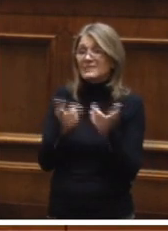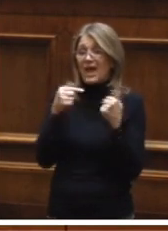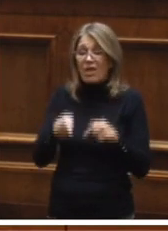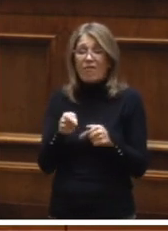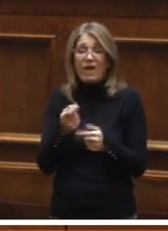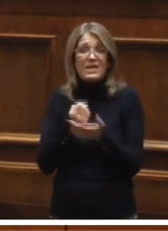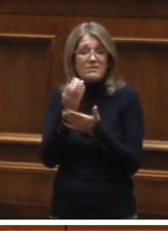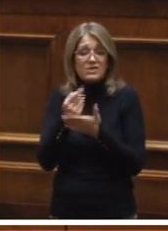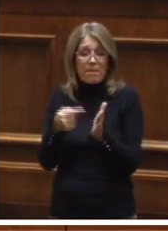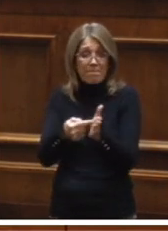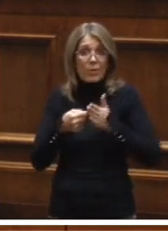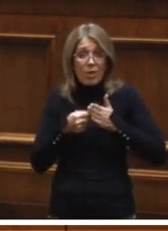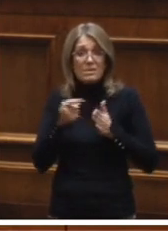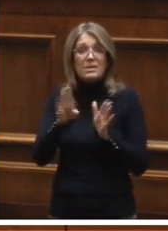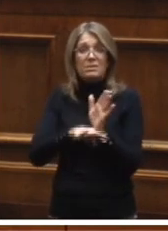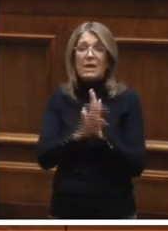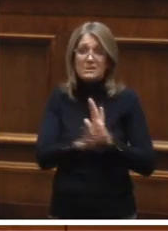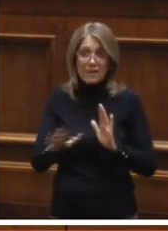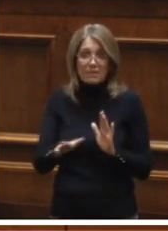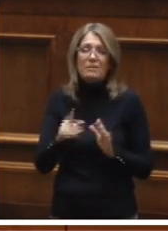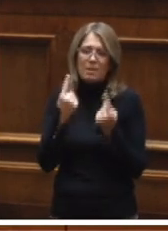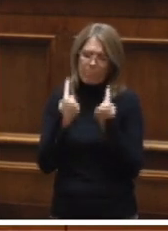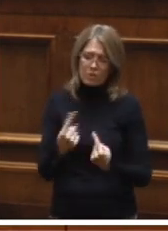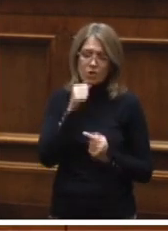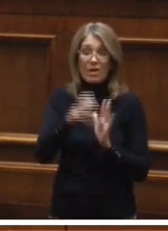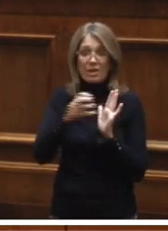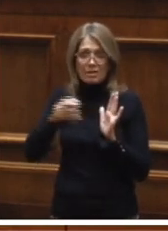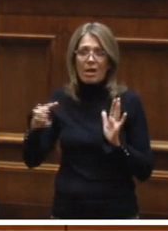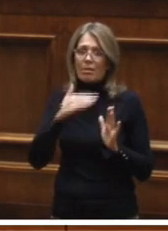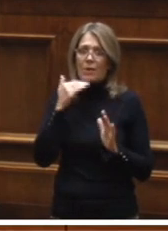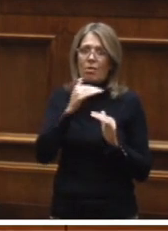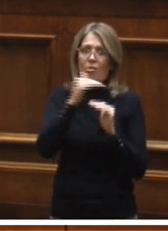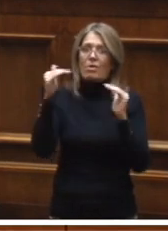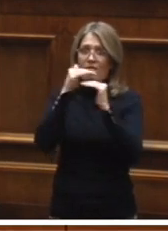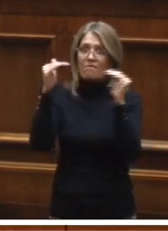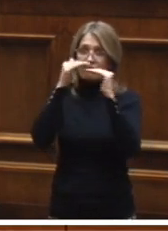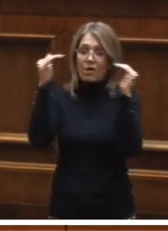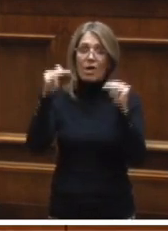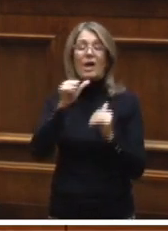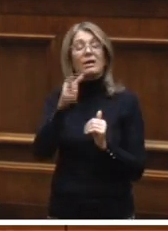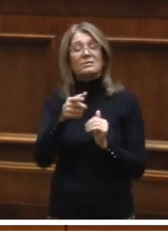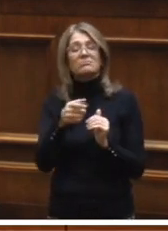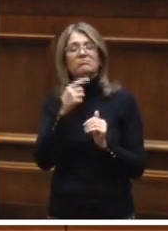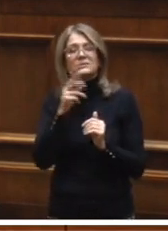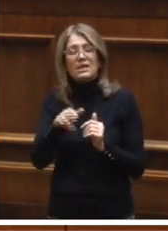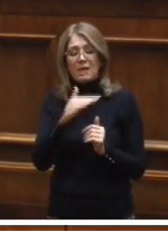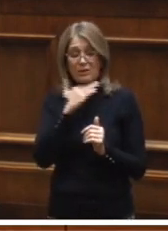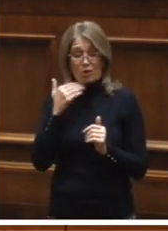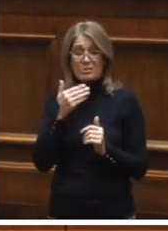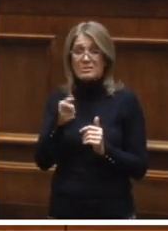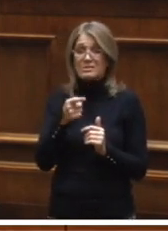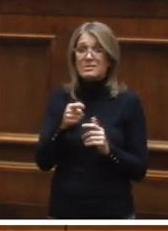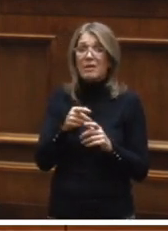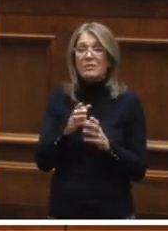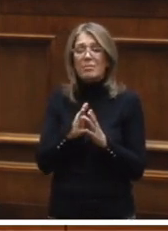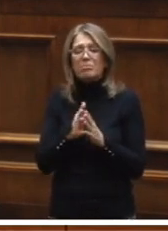izveštaj pokazuje da diskriminacija dece postoji i dalje na mnogo nivoa i da je i dalje veliki prostor u kojem institucije naše